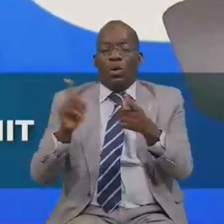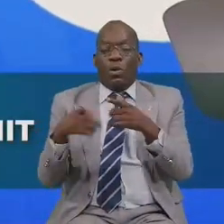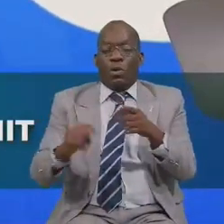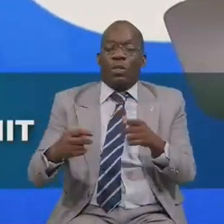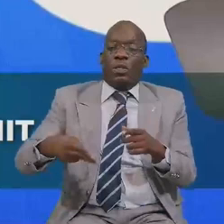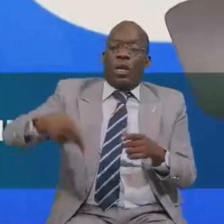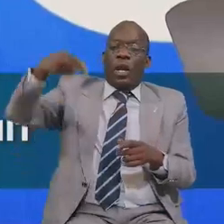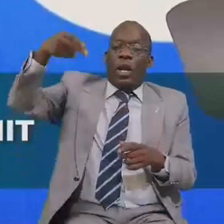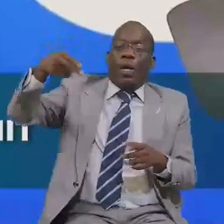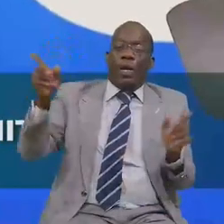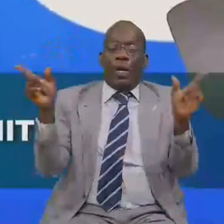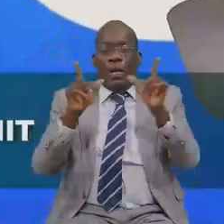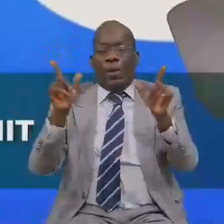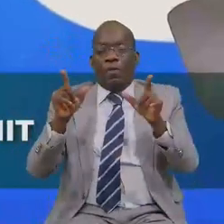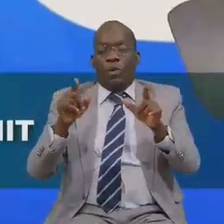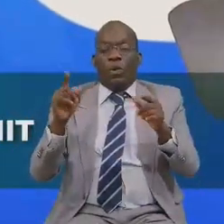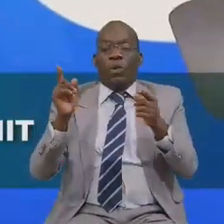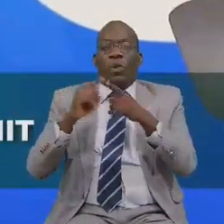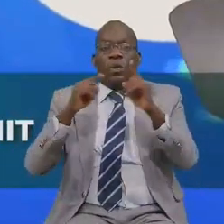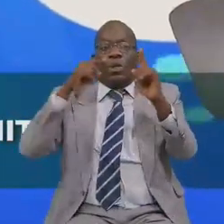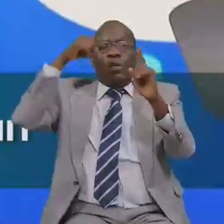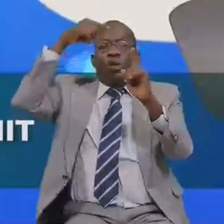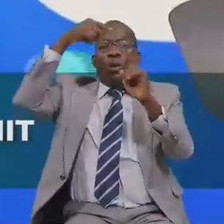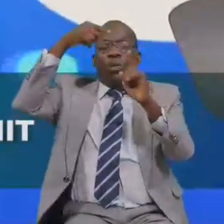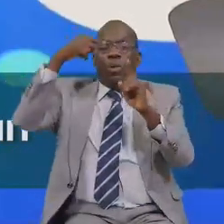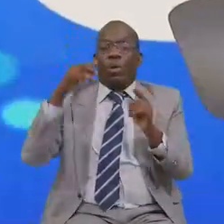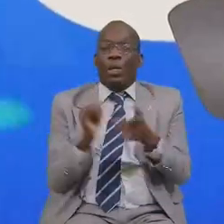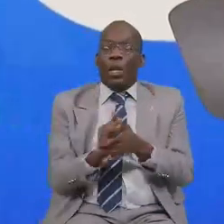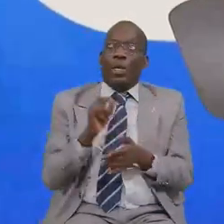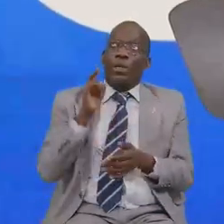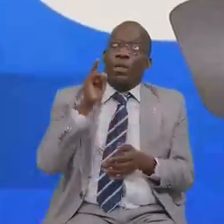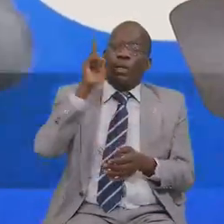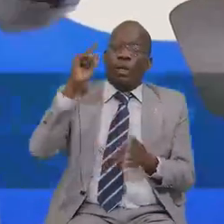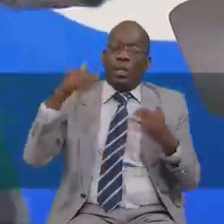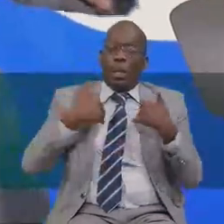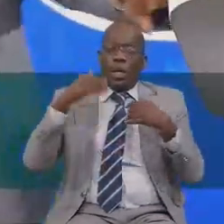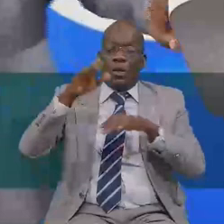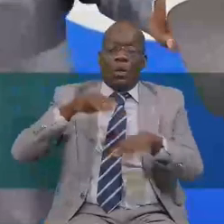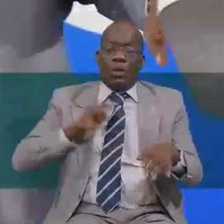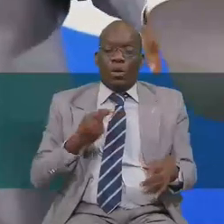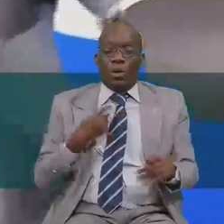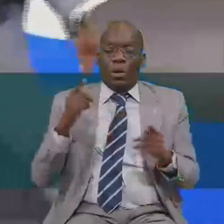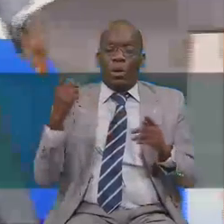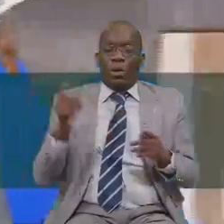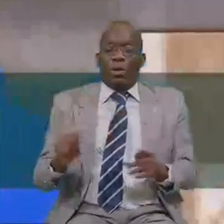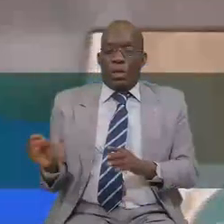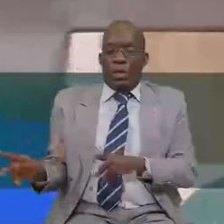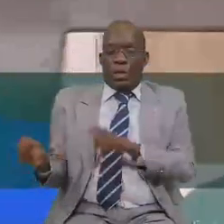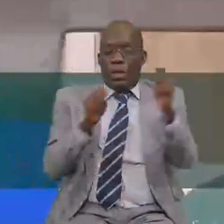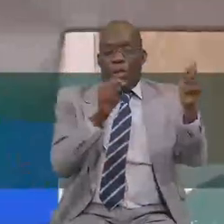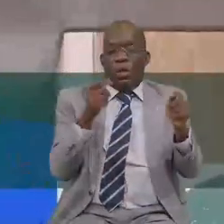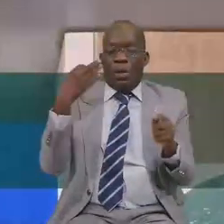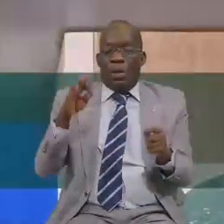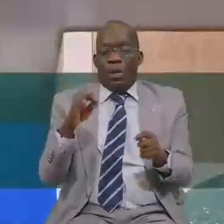au sommet auquel il nous appelle. Le transport des